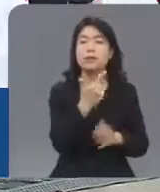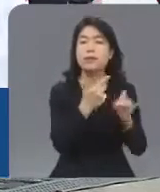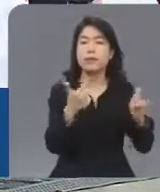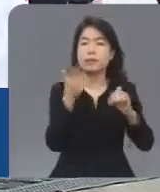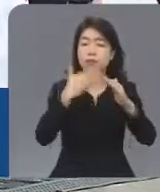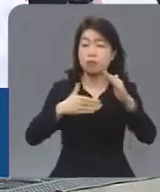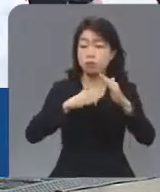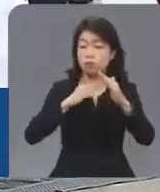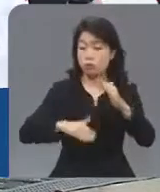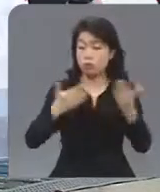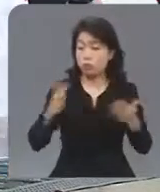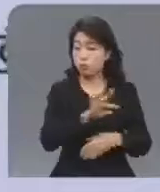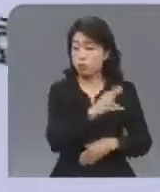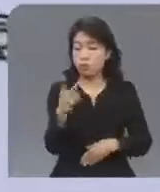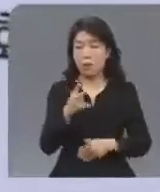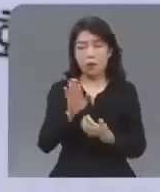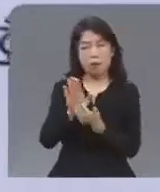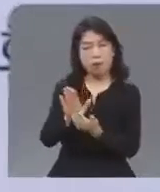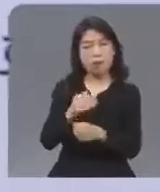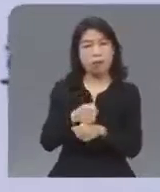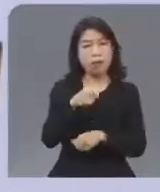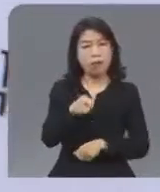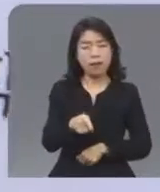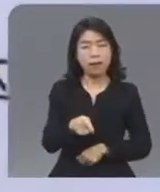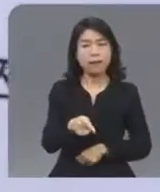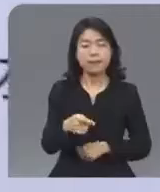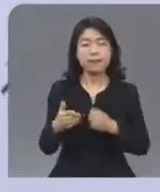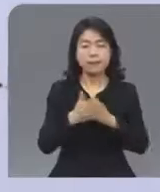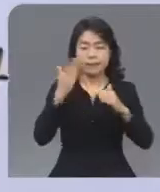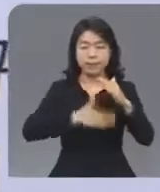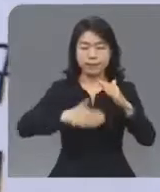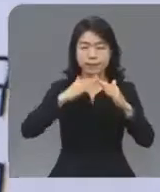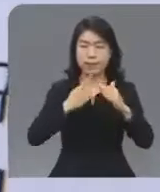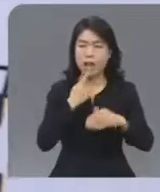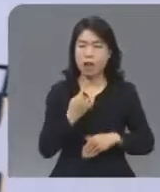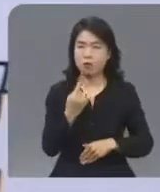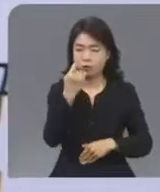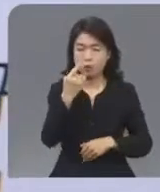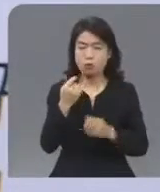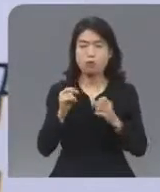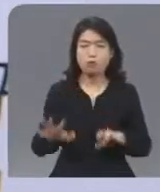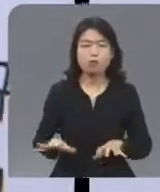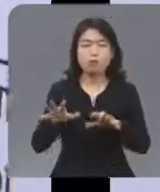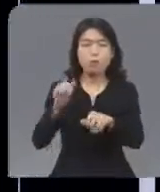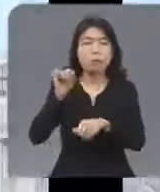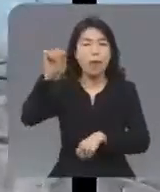정규직 전환을 거부하고 있다며 정기적으로 규탄 촛불집회를 열겠다고 밝혔습니다.